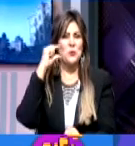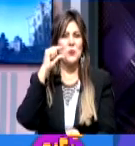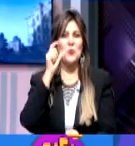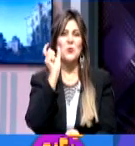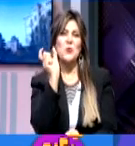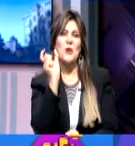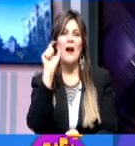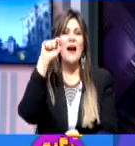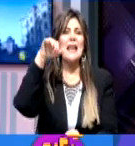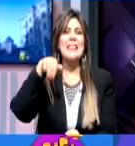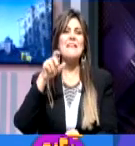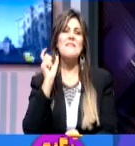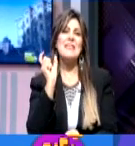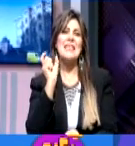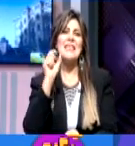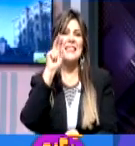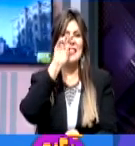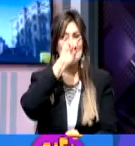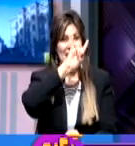الخدم الجميل،